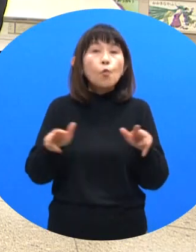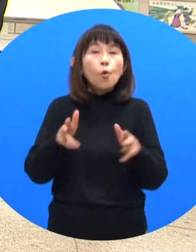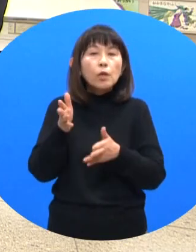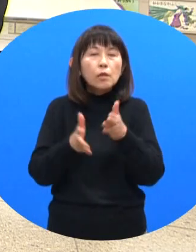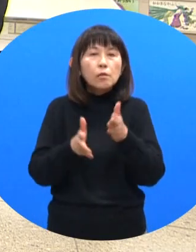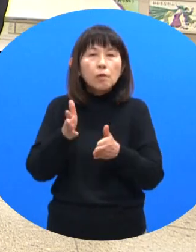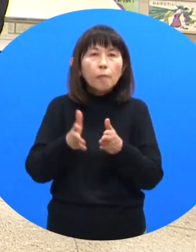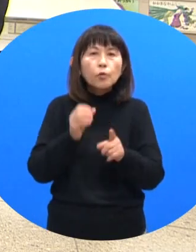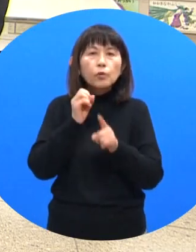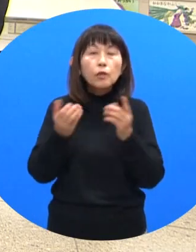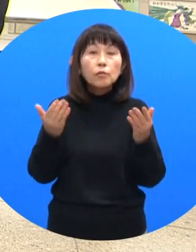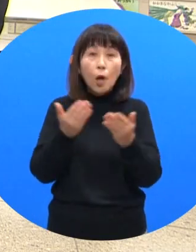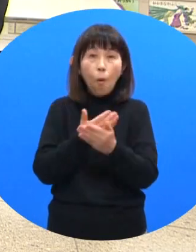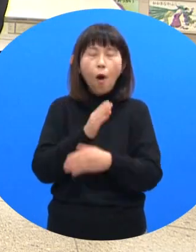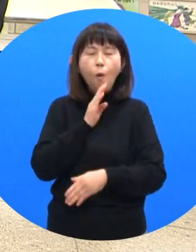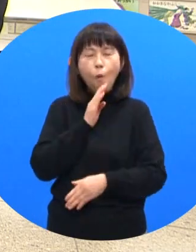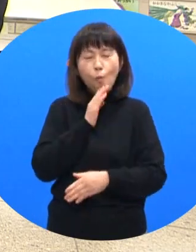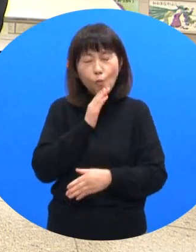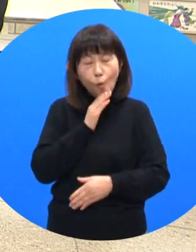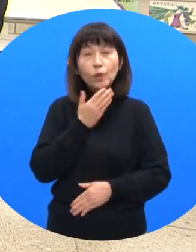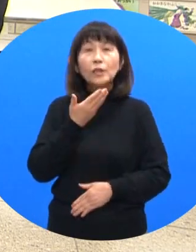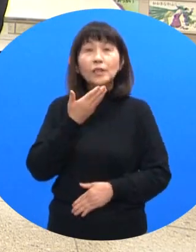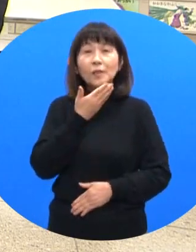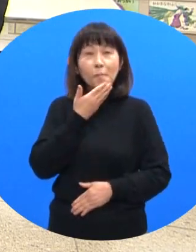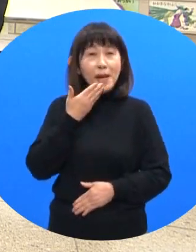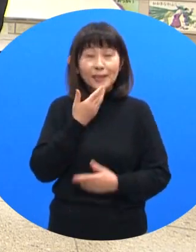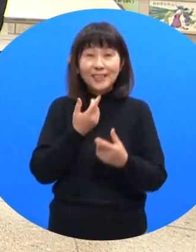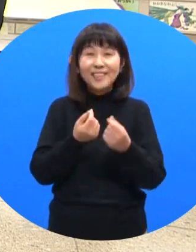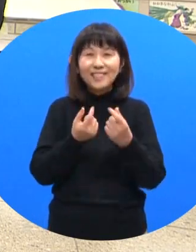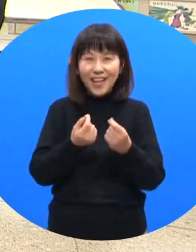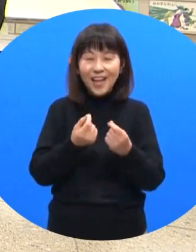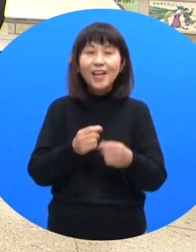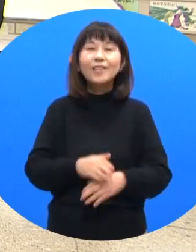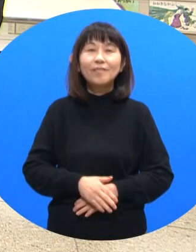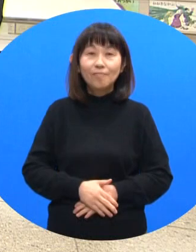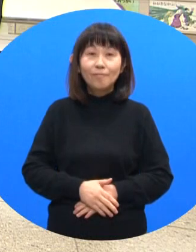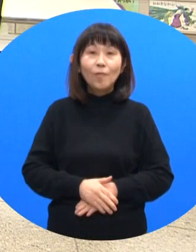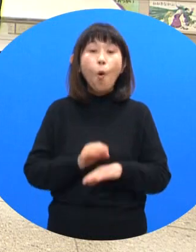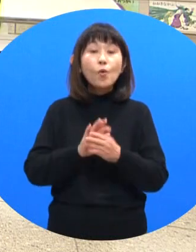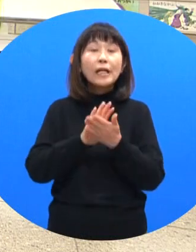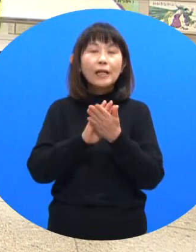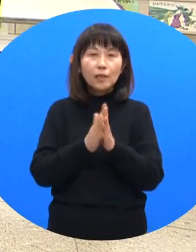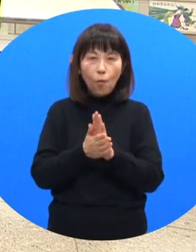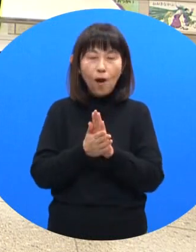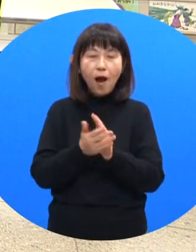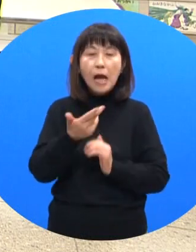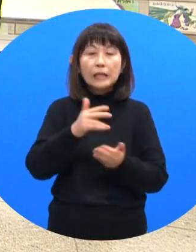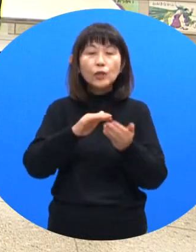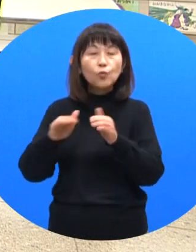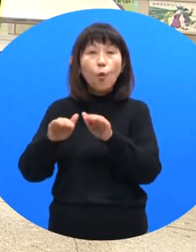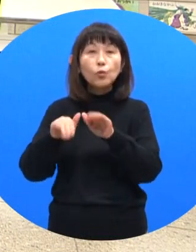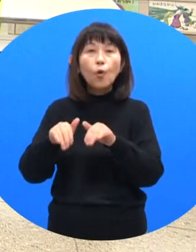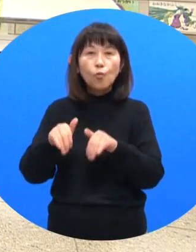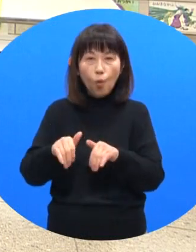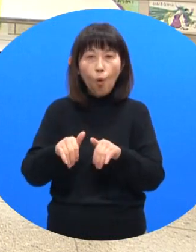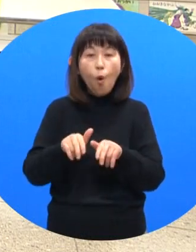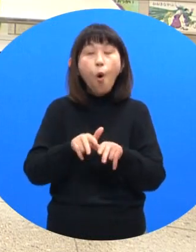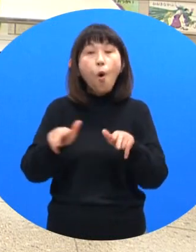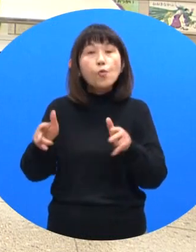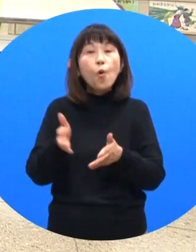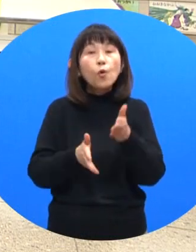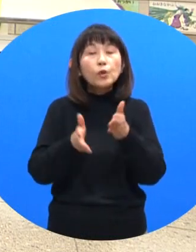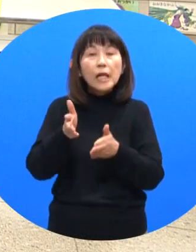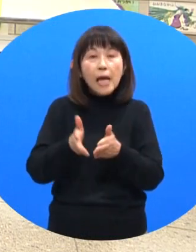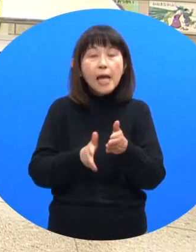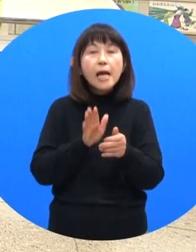行政サービスのデジタル化は本当に便利ですね。 はい、県では県民に身近な市町村の行政